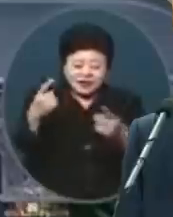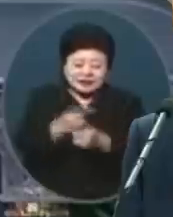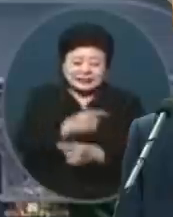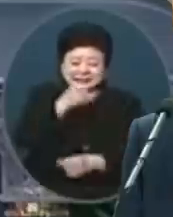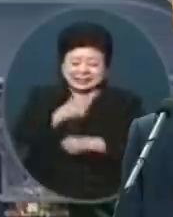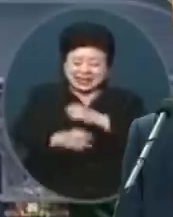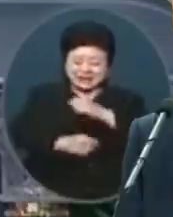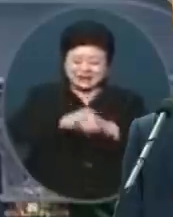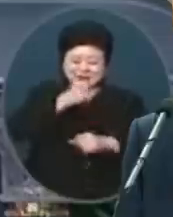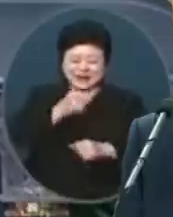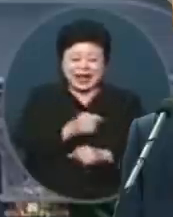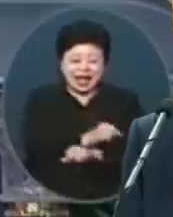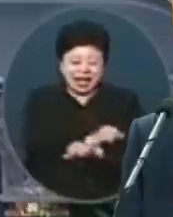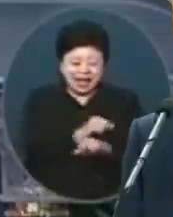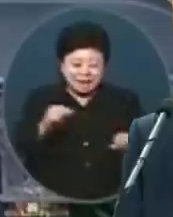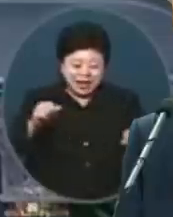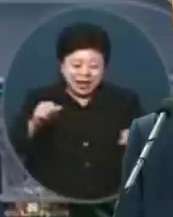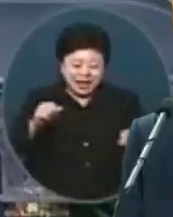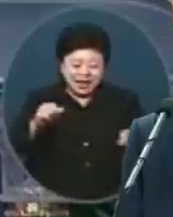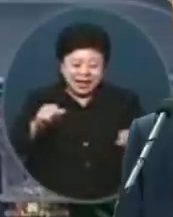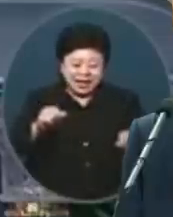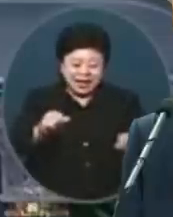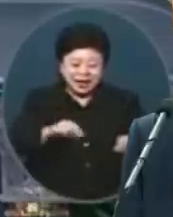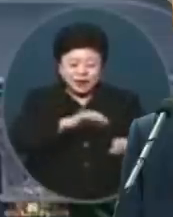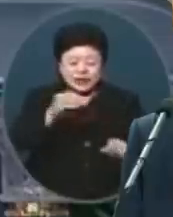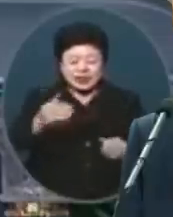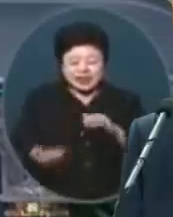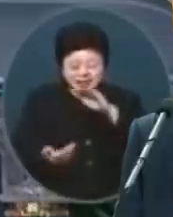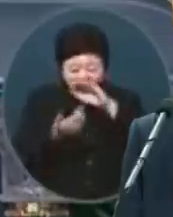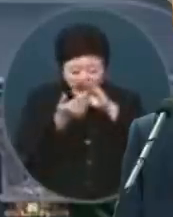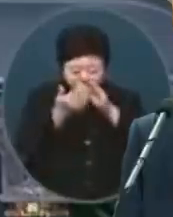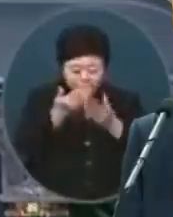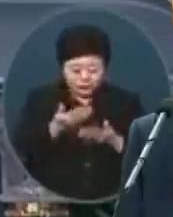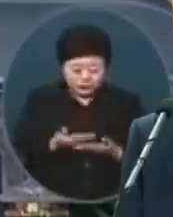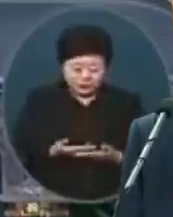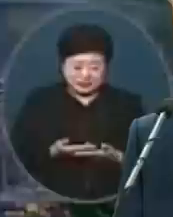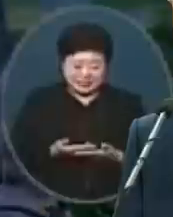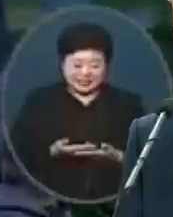자유와 해방을 우리에게 이루어 주셨습니다.